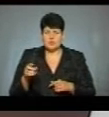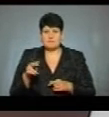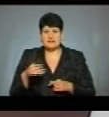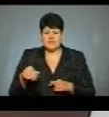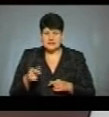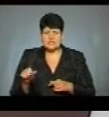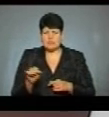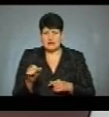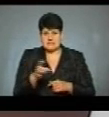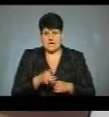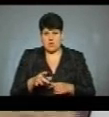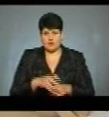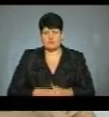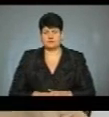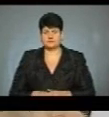і Теребовлянського районів.